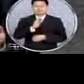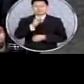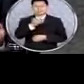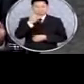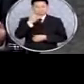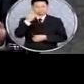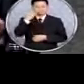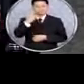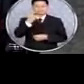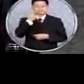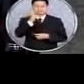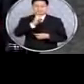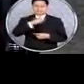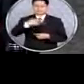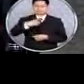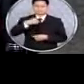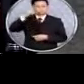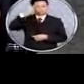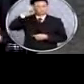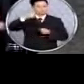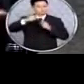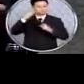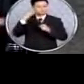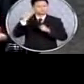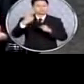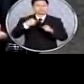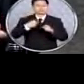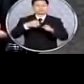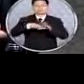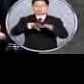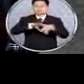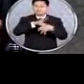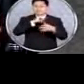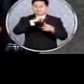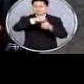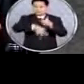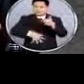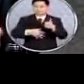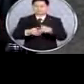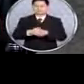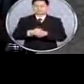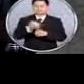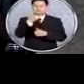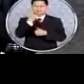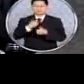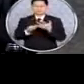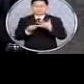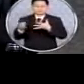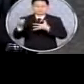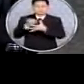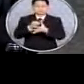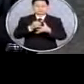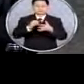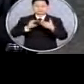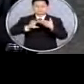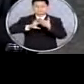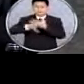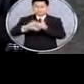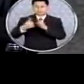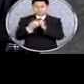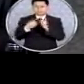是如何我们创造一个文创的产业，来提升全世界对台湾有刮